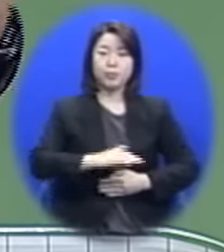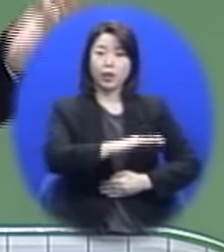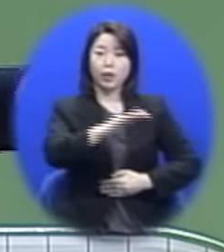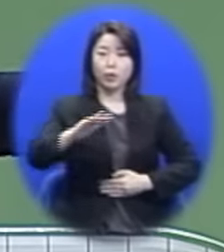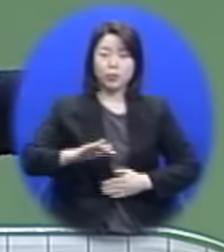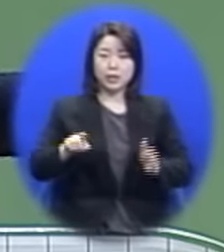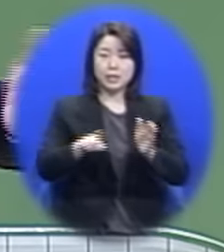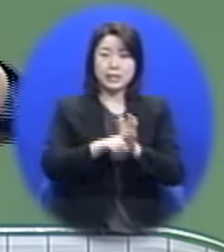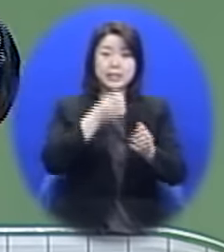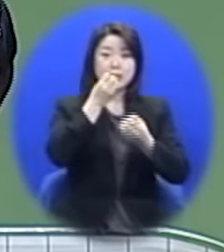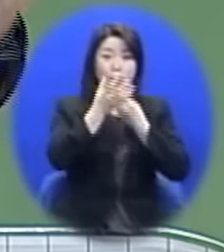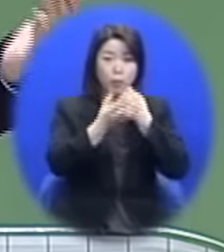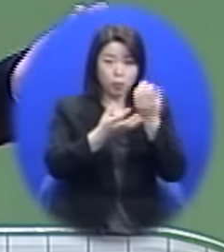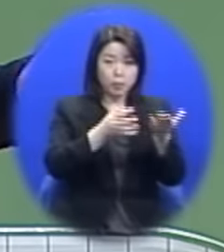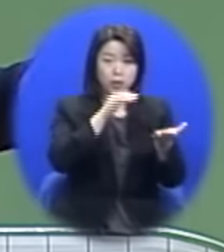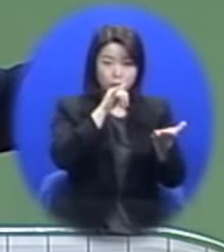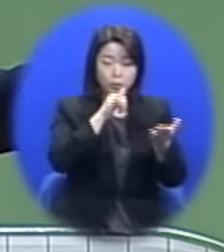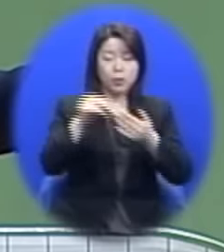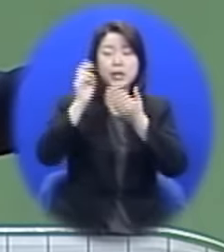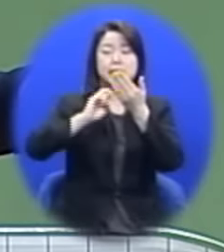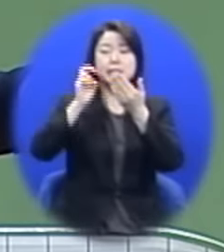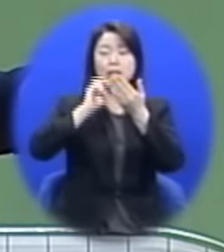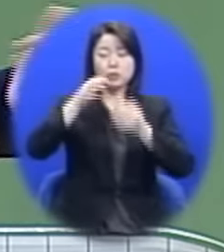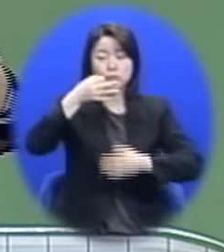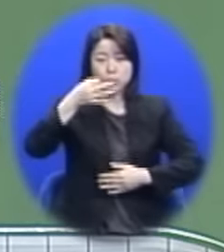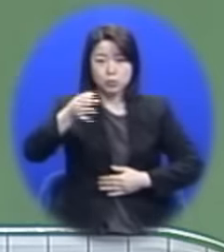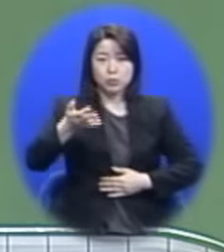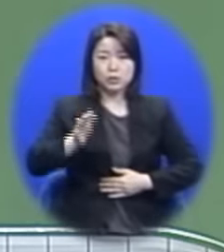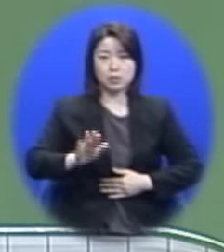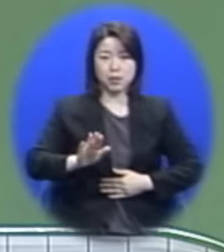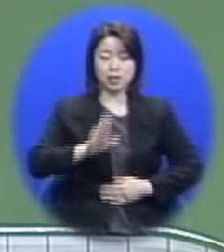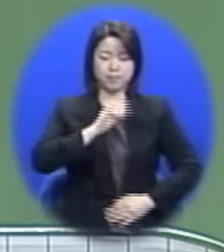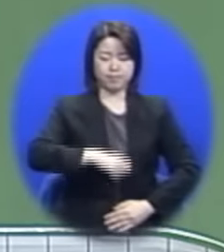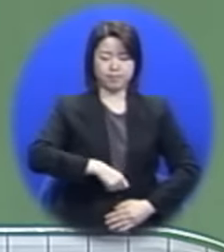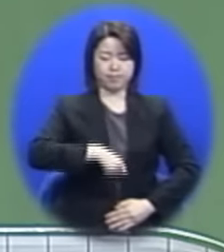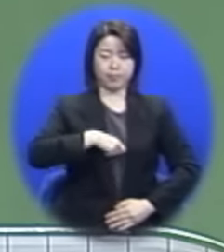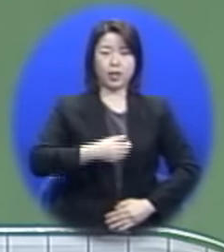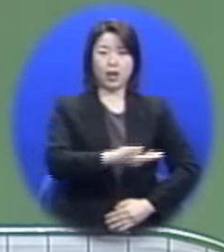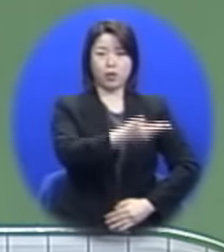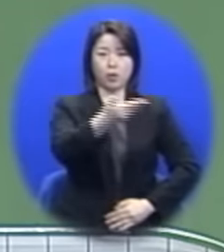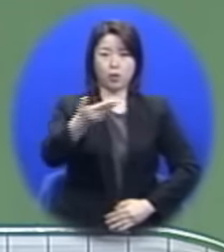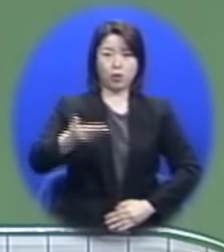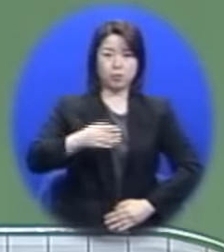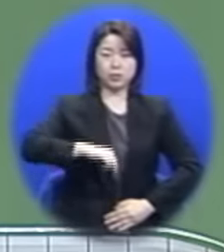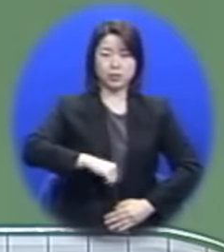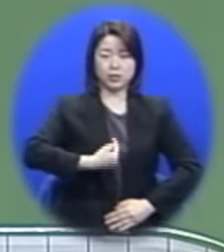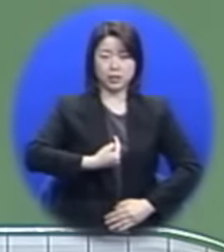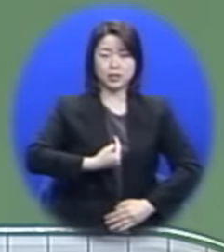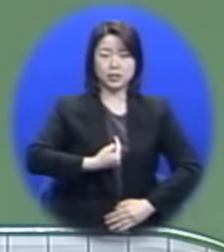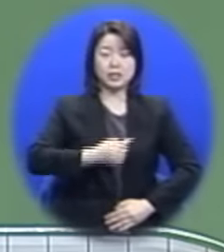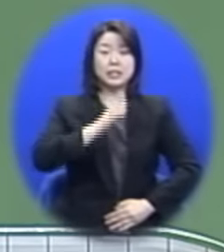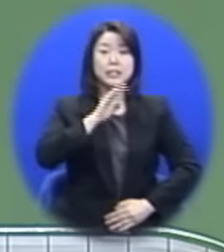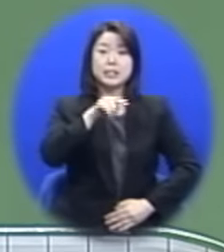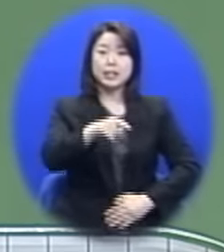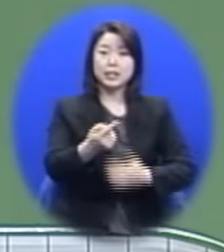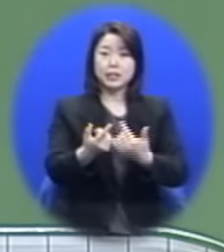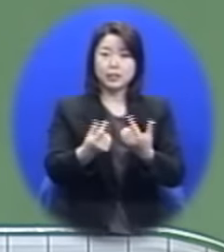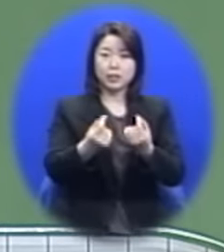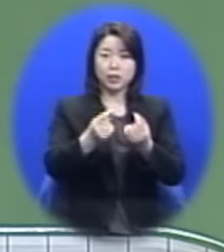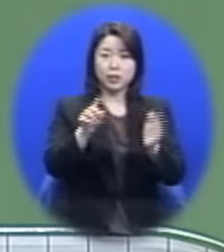우리는 신앙 고백도 하고 찬송도 부르지만 정직하게 여러분 자신이 진짜 그렇게 믿는